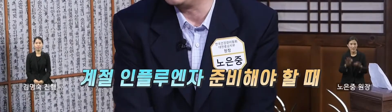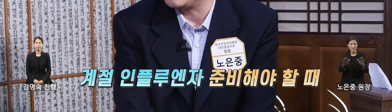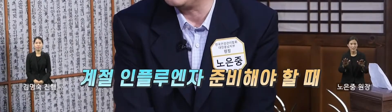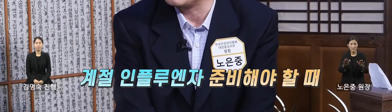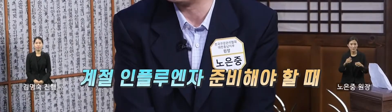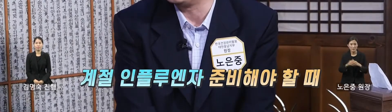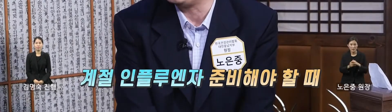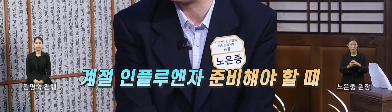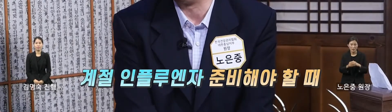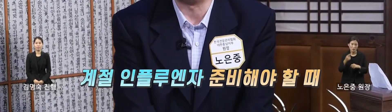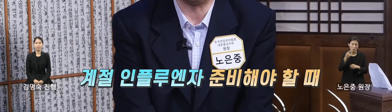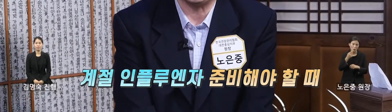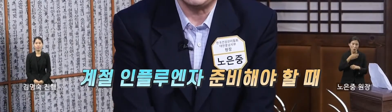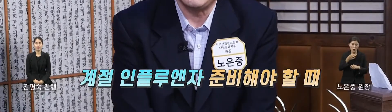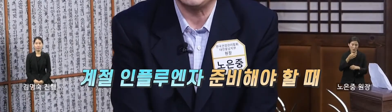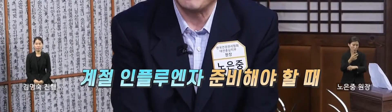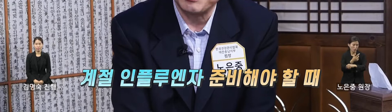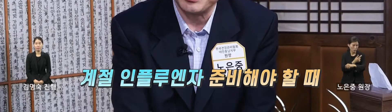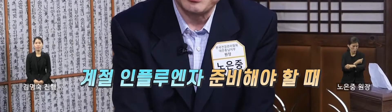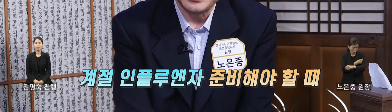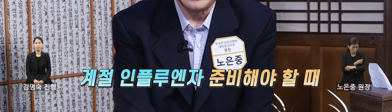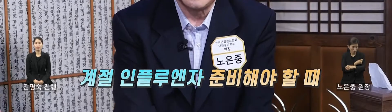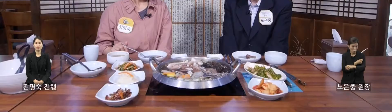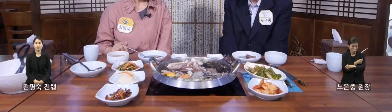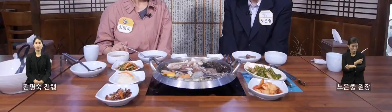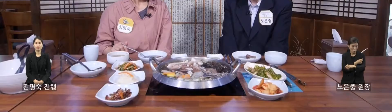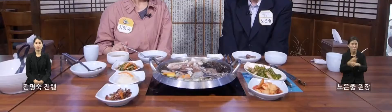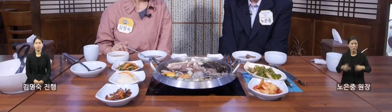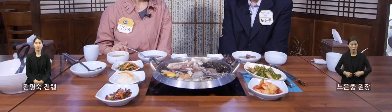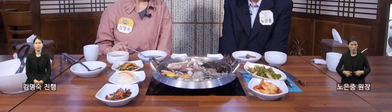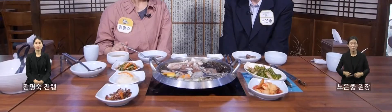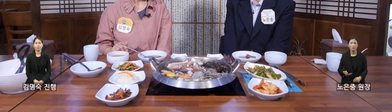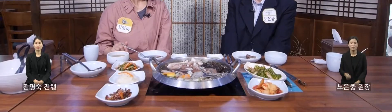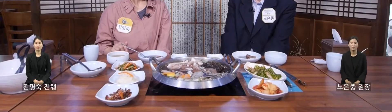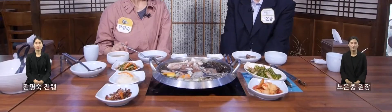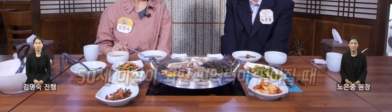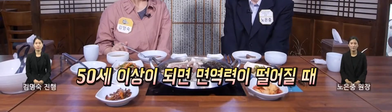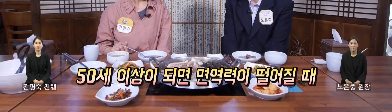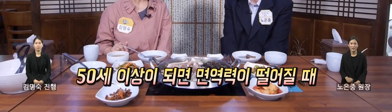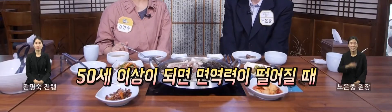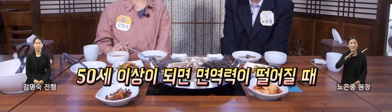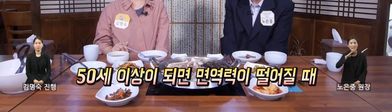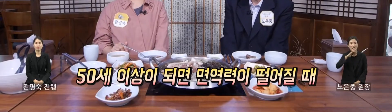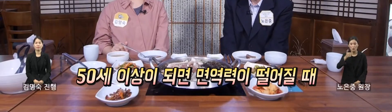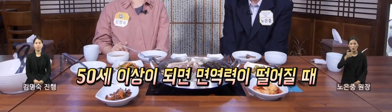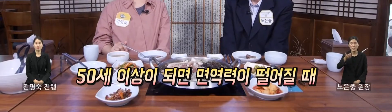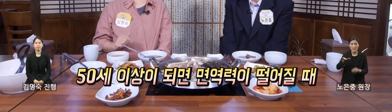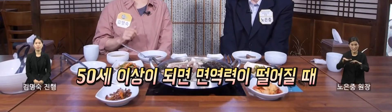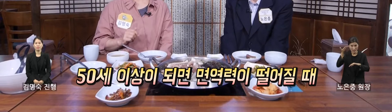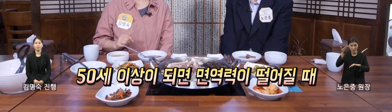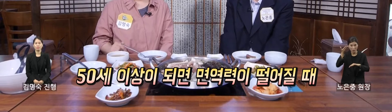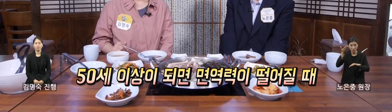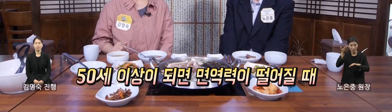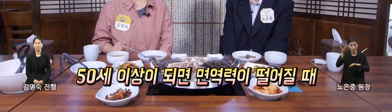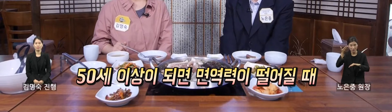계절 인플루엔자를 이제 서서히 준비해야 될 시기이기도 하고요. 그 다음에 이제 50세 이후가 되면, 50세 네. 이후가 되면 이제